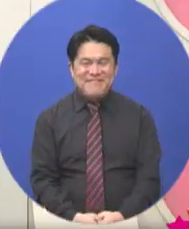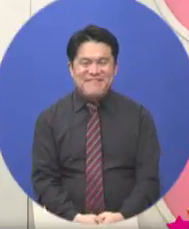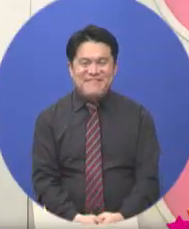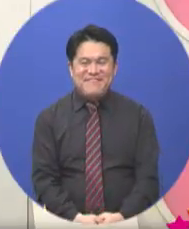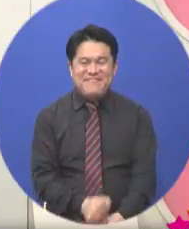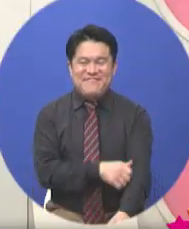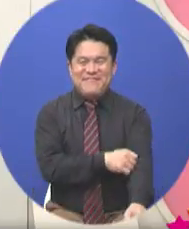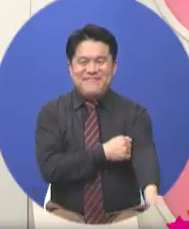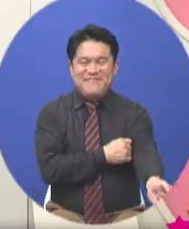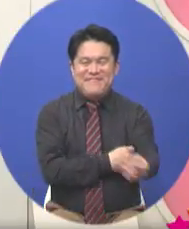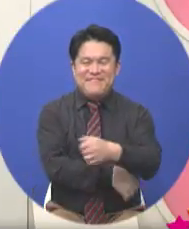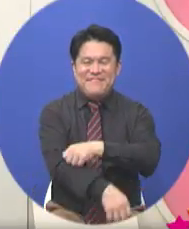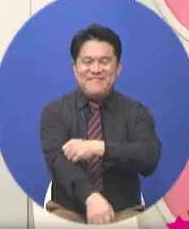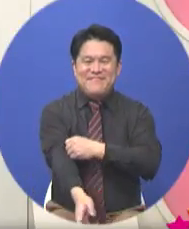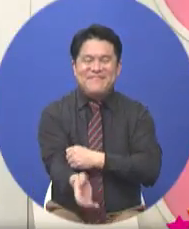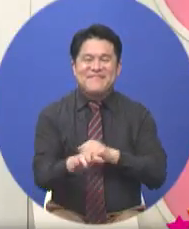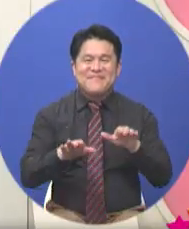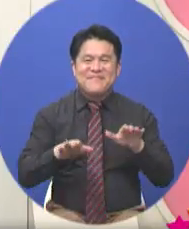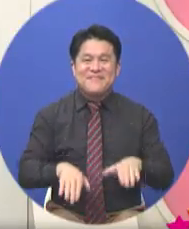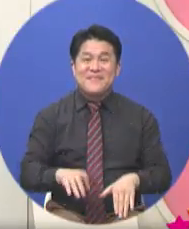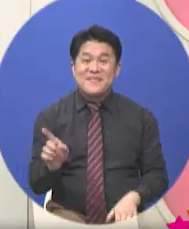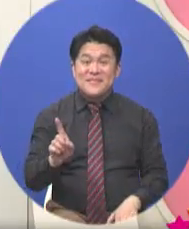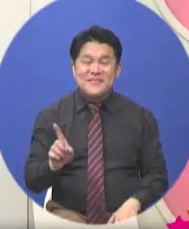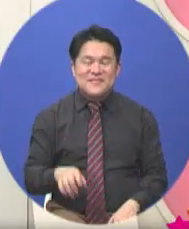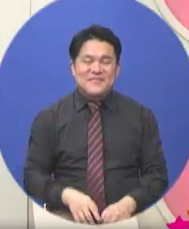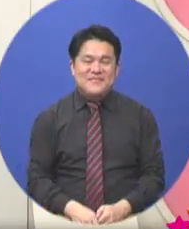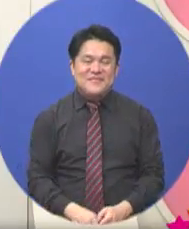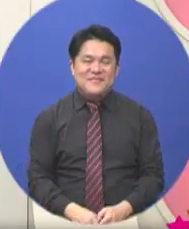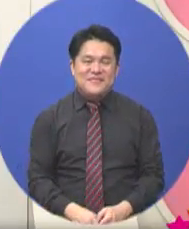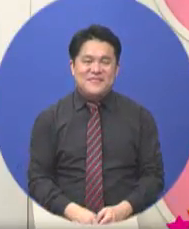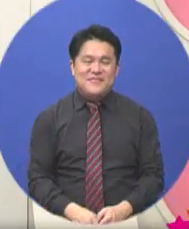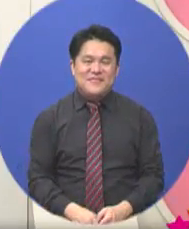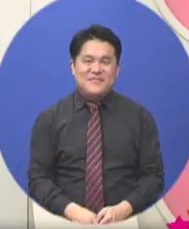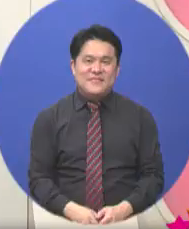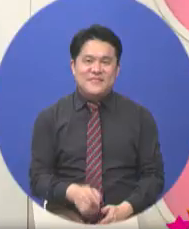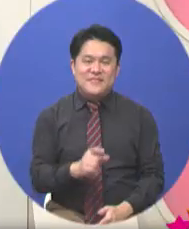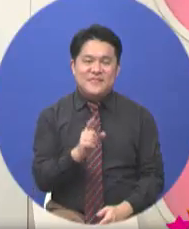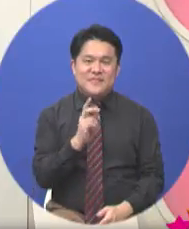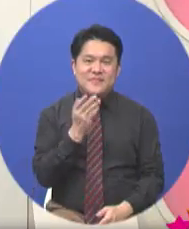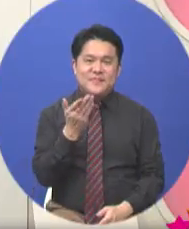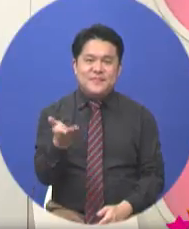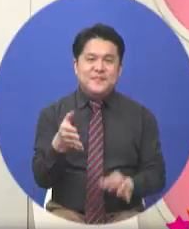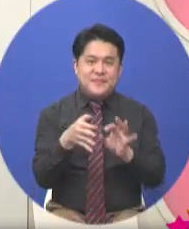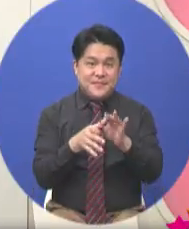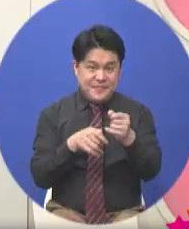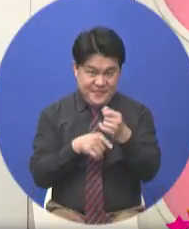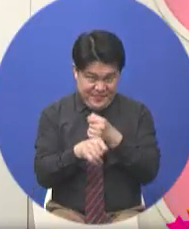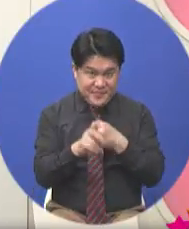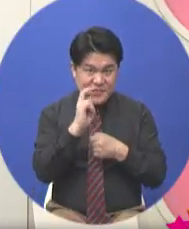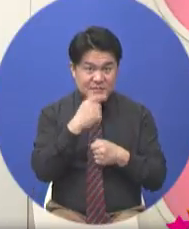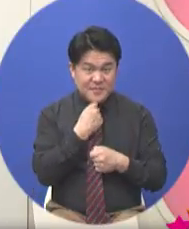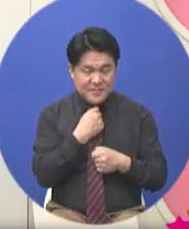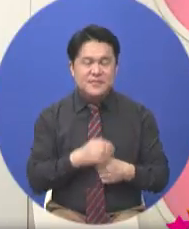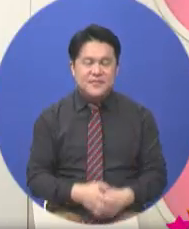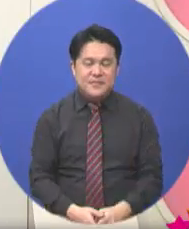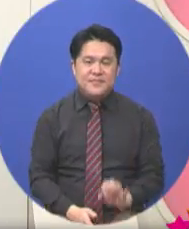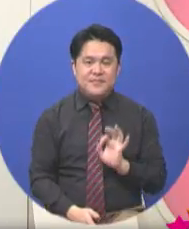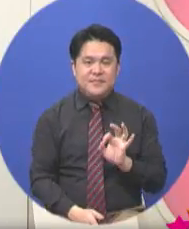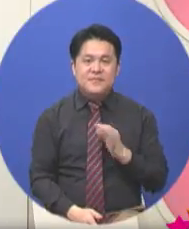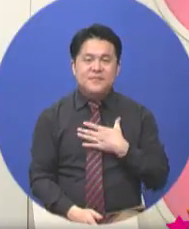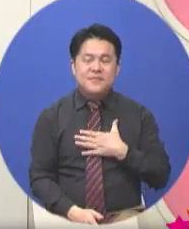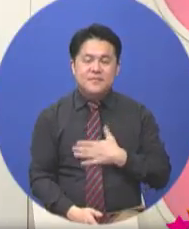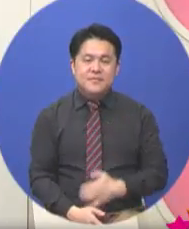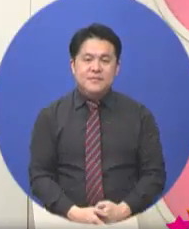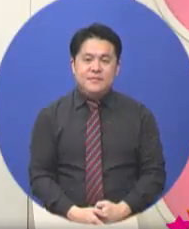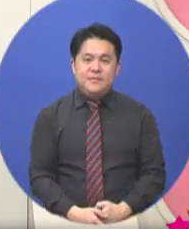예. 네, 오늘은 감사합니다. 어떤 노래 불러주실까요? 아, 당신의 의미요. 당신의 의미. 예. 예,